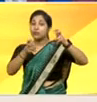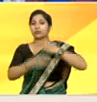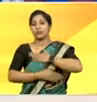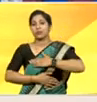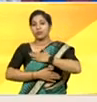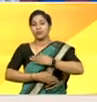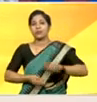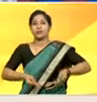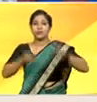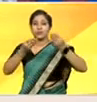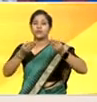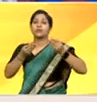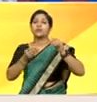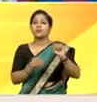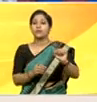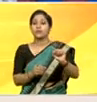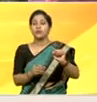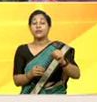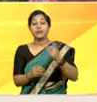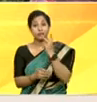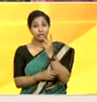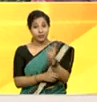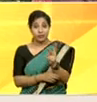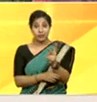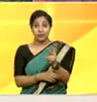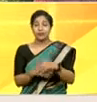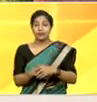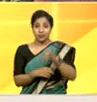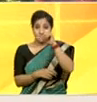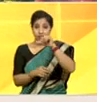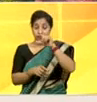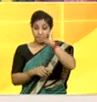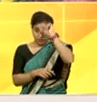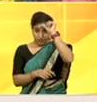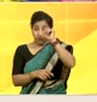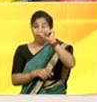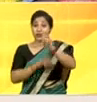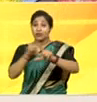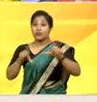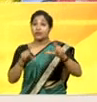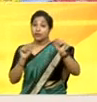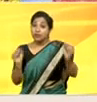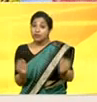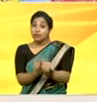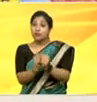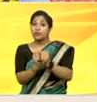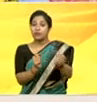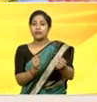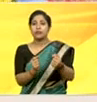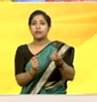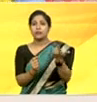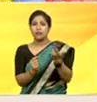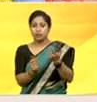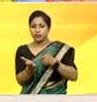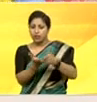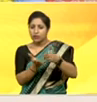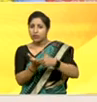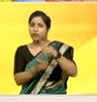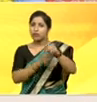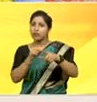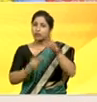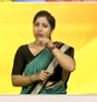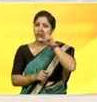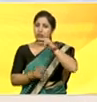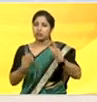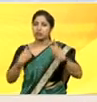मनाता है। यहाँ तो हिंदी के साथ ही भोजपुरी भी खूब बोली जाती